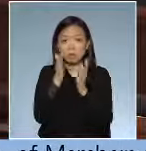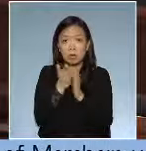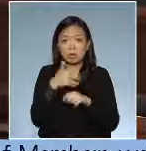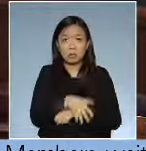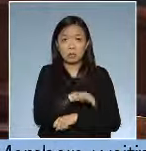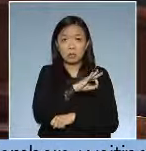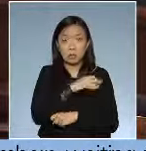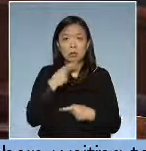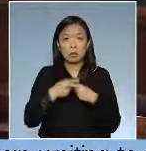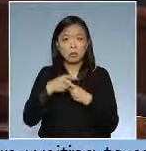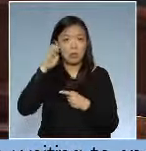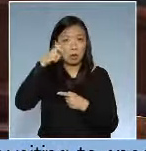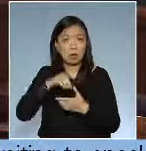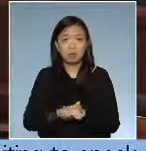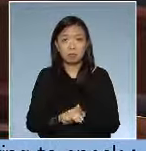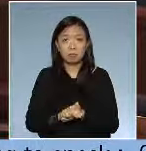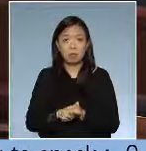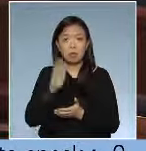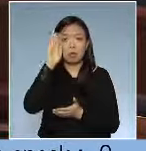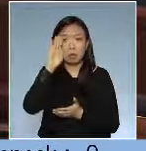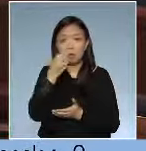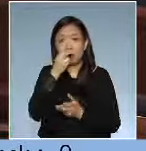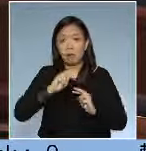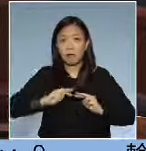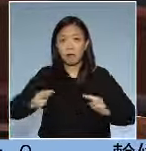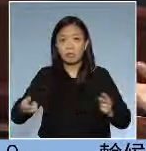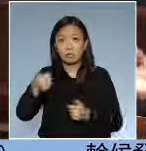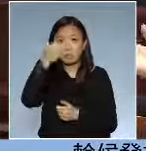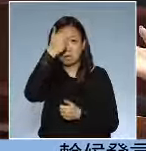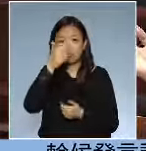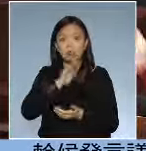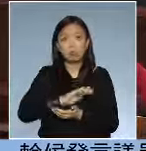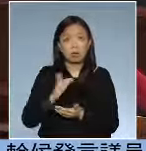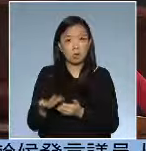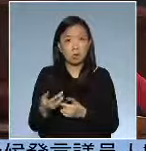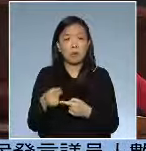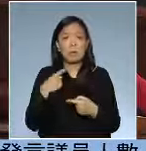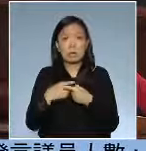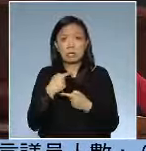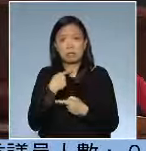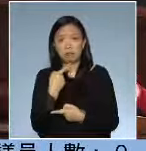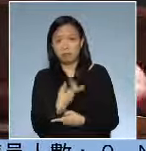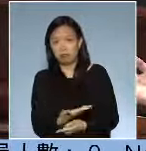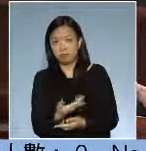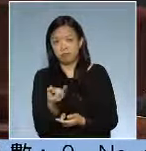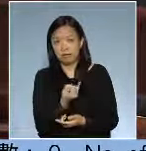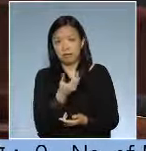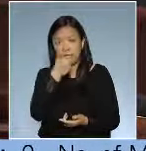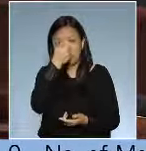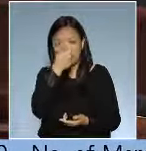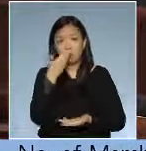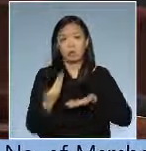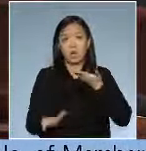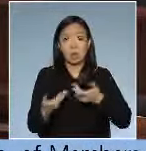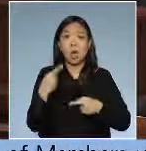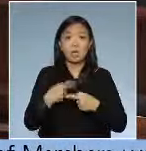諗，我哋好希望香港發展民主，但係我哋係咪要呢一種劣質嘅民主，定係我哋想要